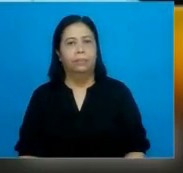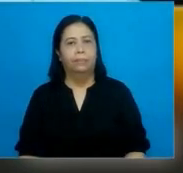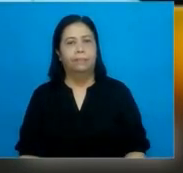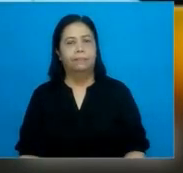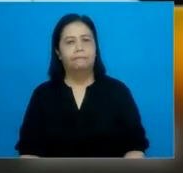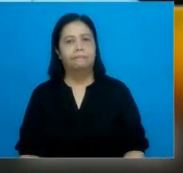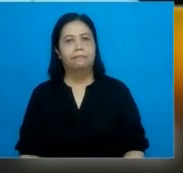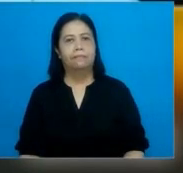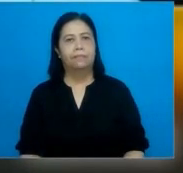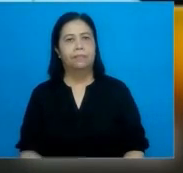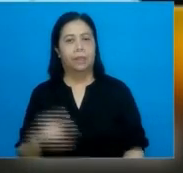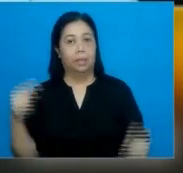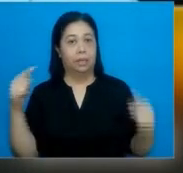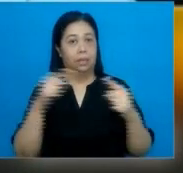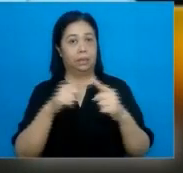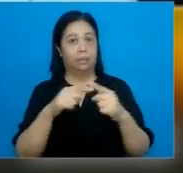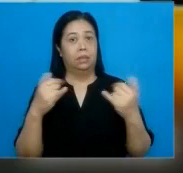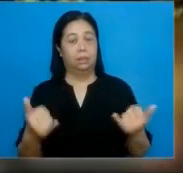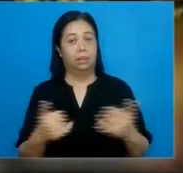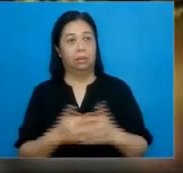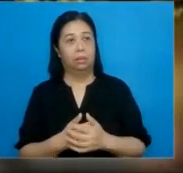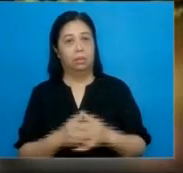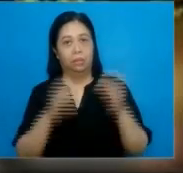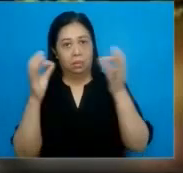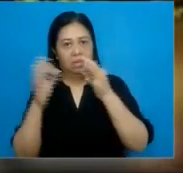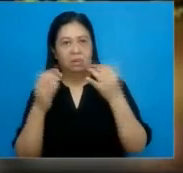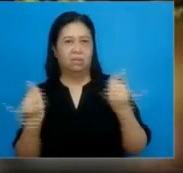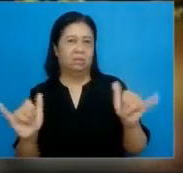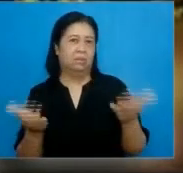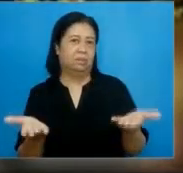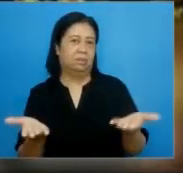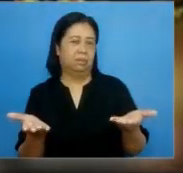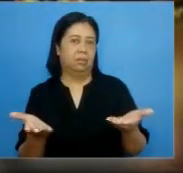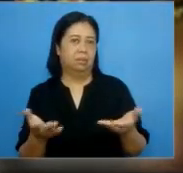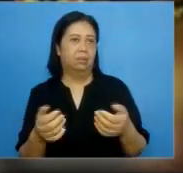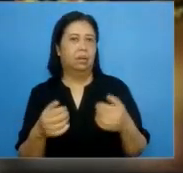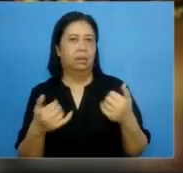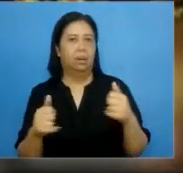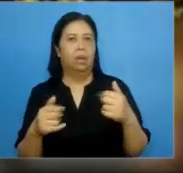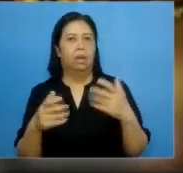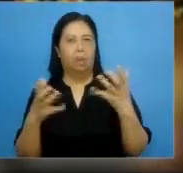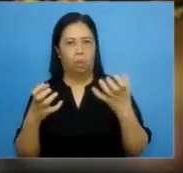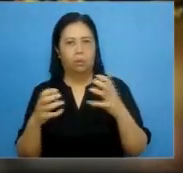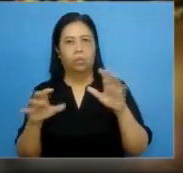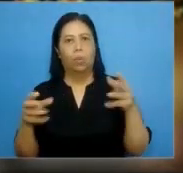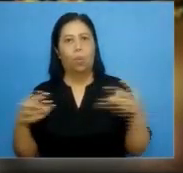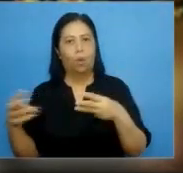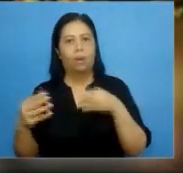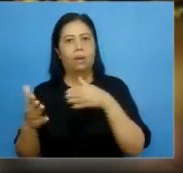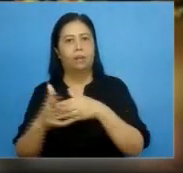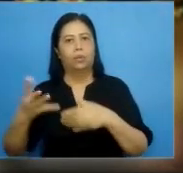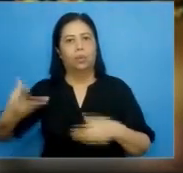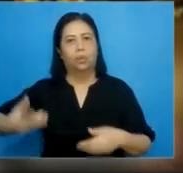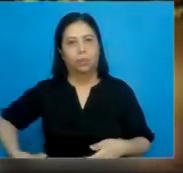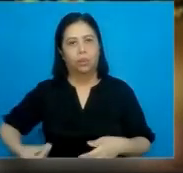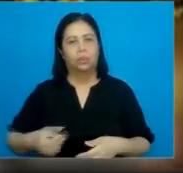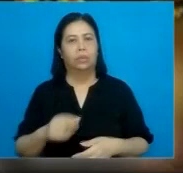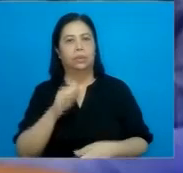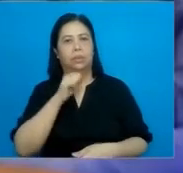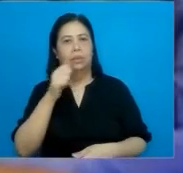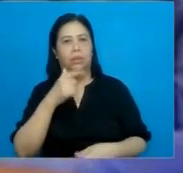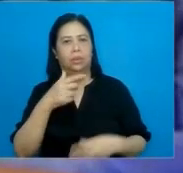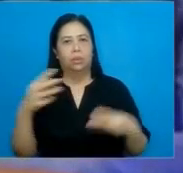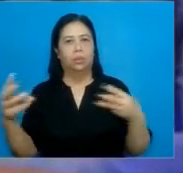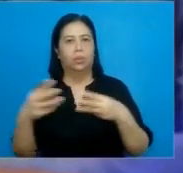hanggang ngayon nga may drugs pa rin, declaring war against corruption. Not only war against illegal